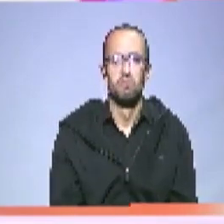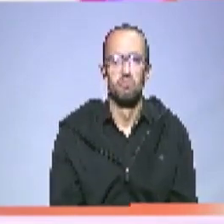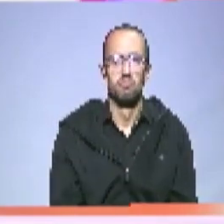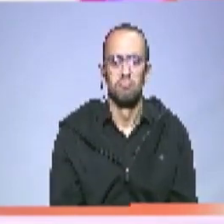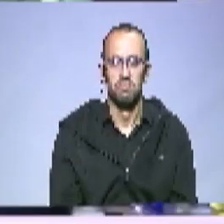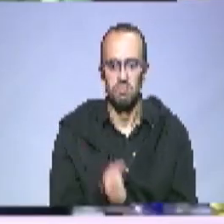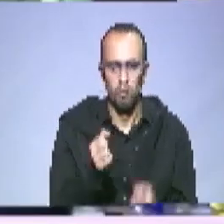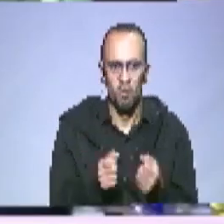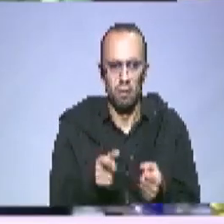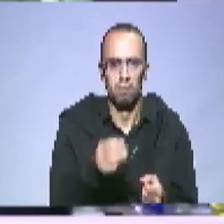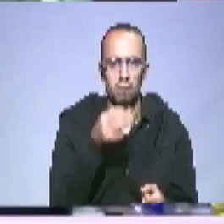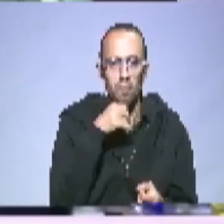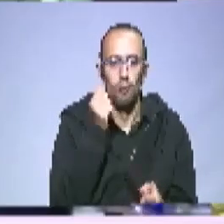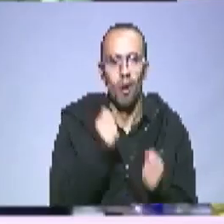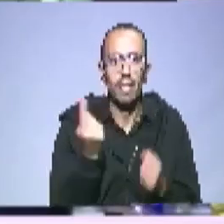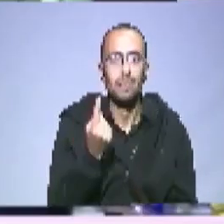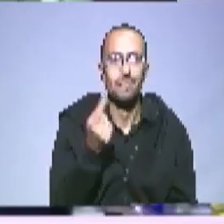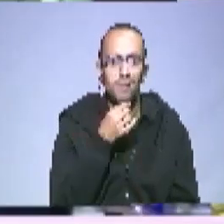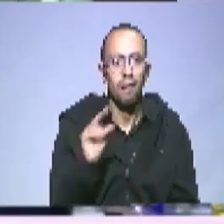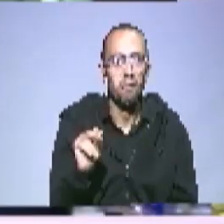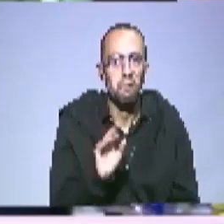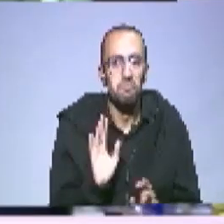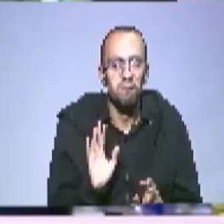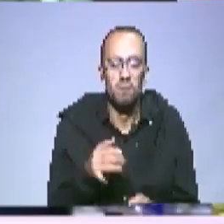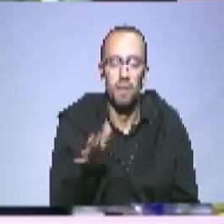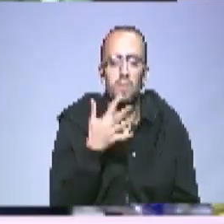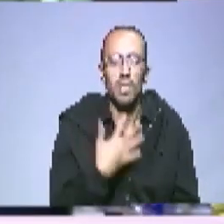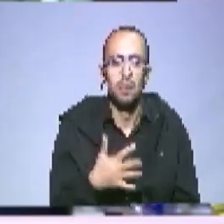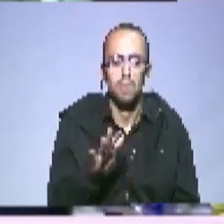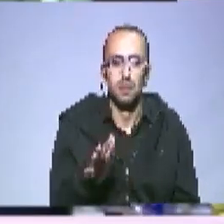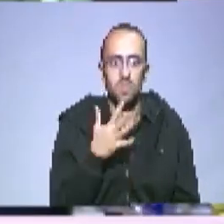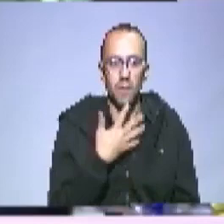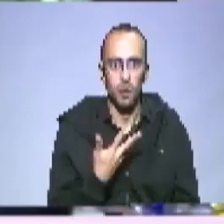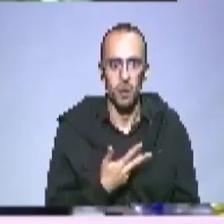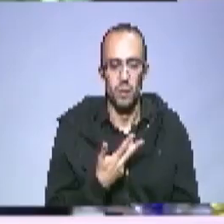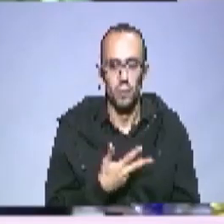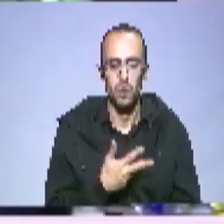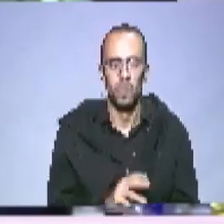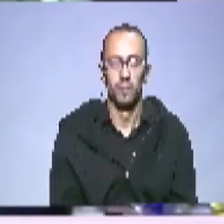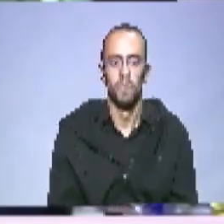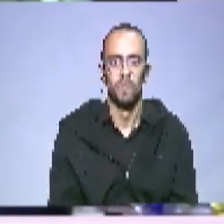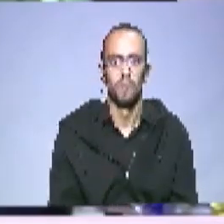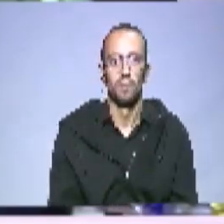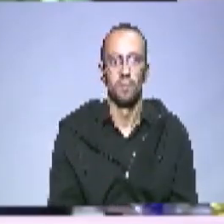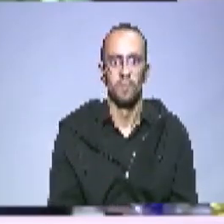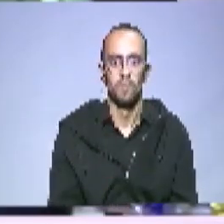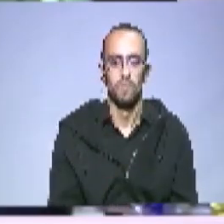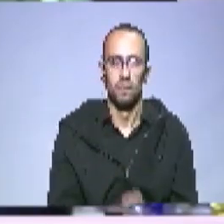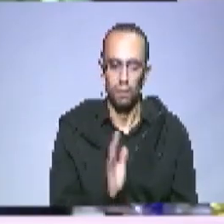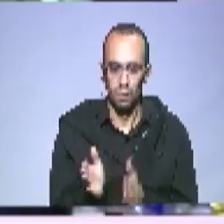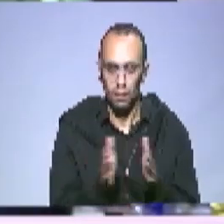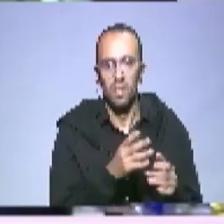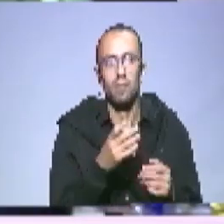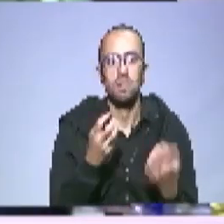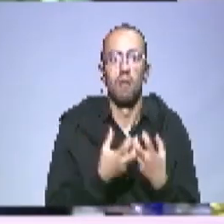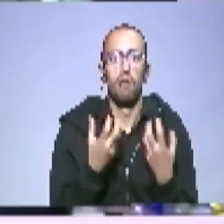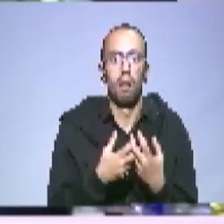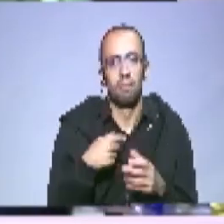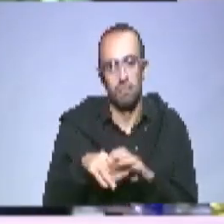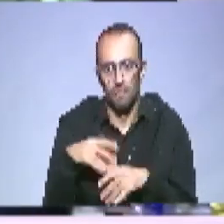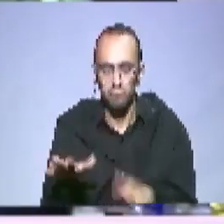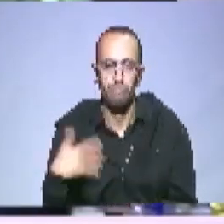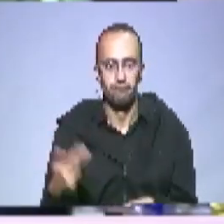قلبناها ملوخيه خضراء اهي، هنسيبها بقى كده بس خمس دقايق لغايه لما نخلص الكولسلو بتاعنا ونشوف هنعمل